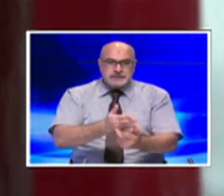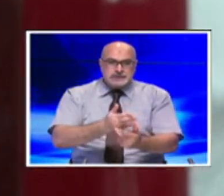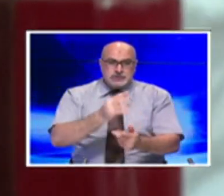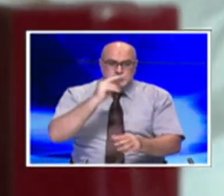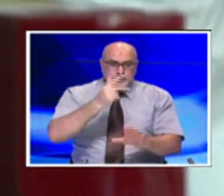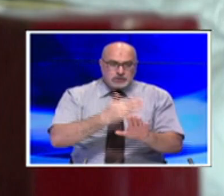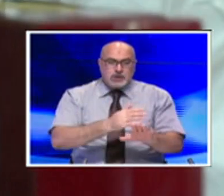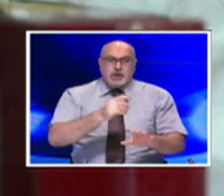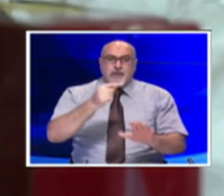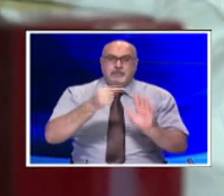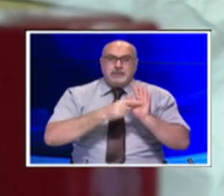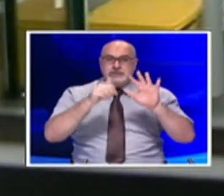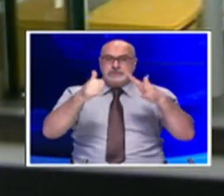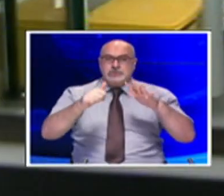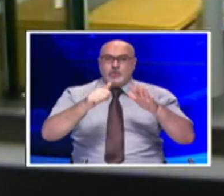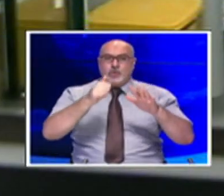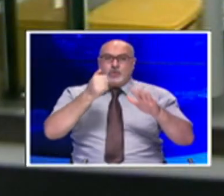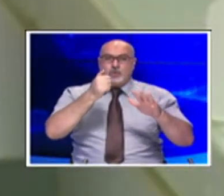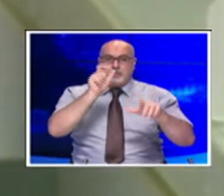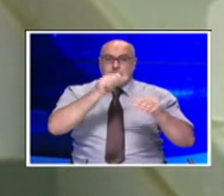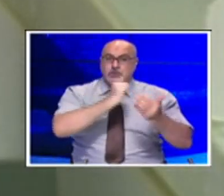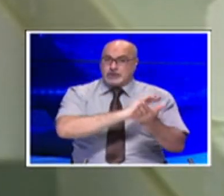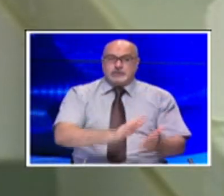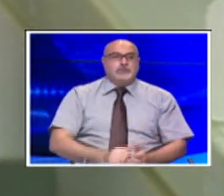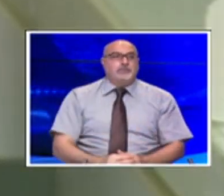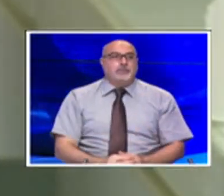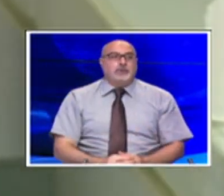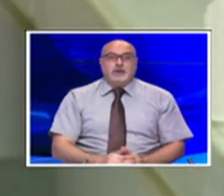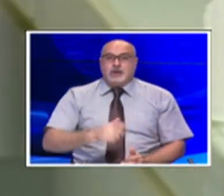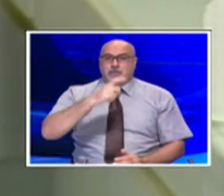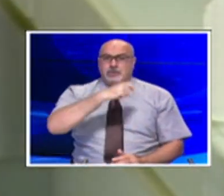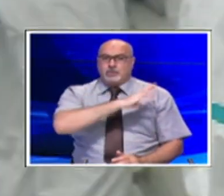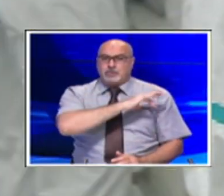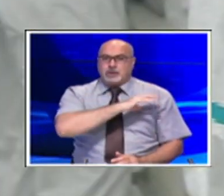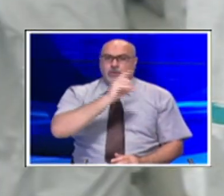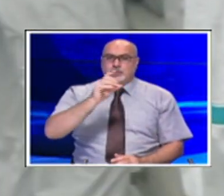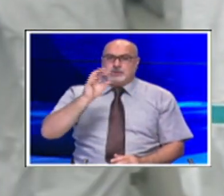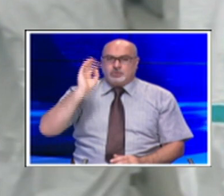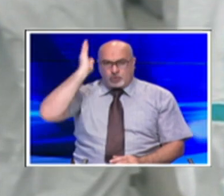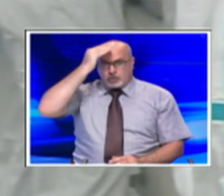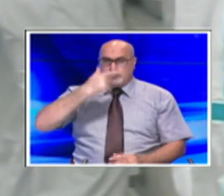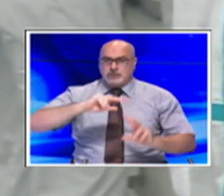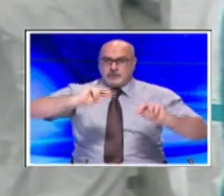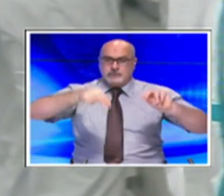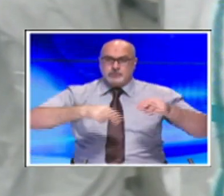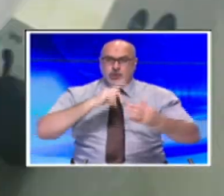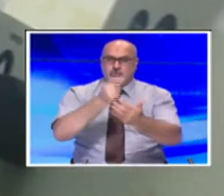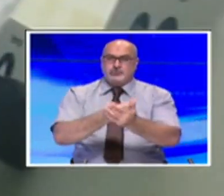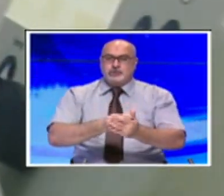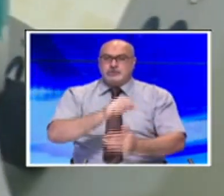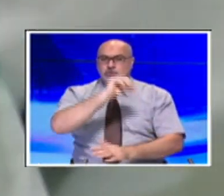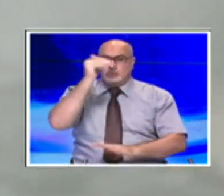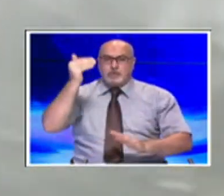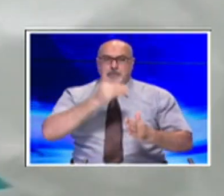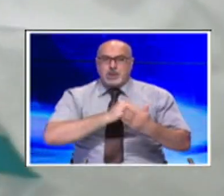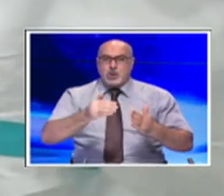نحو 1600 متطوع في حين أعلن الرئيس الأمريكي دونالد ترامب عن اتفاق لشراء 100 مليون